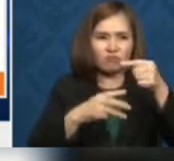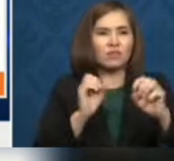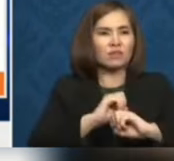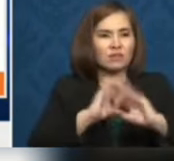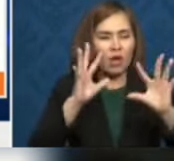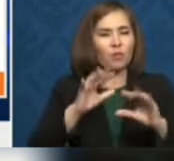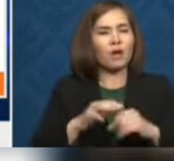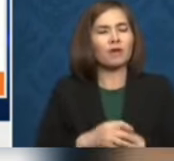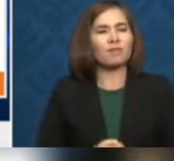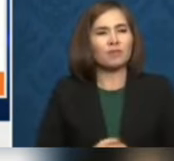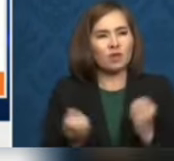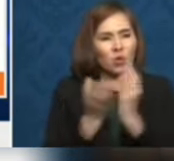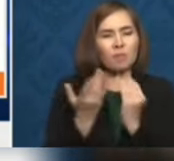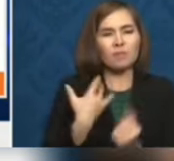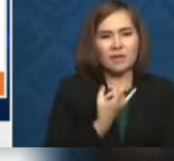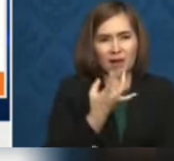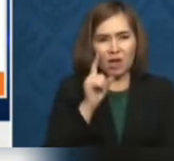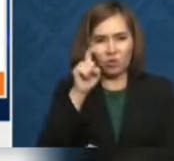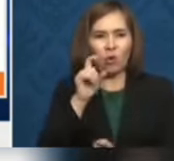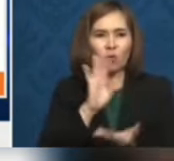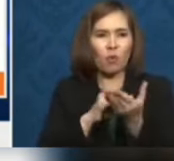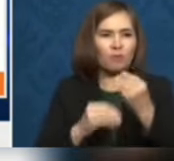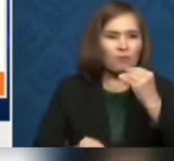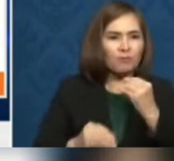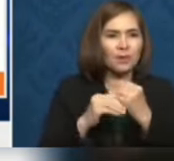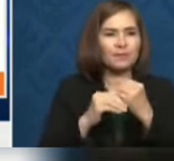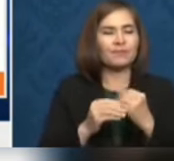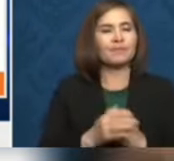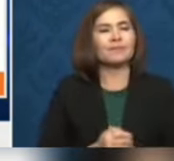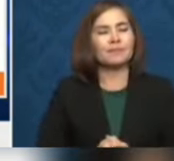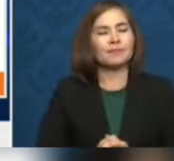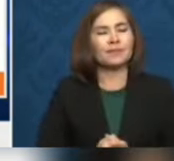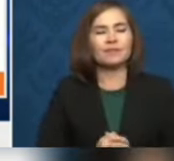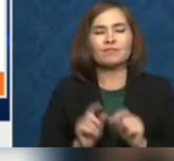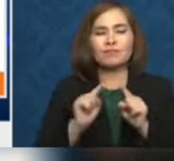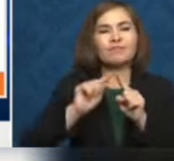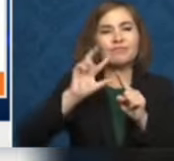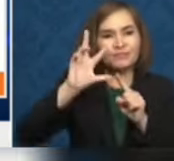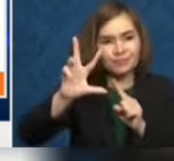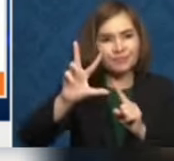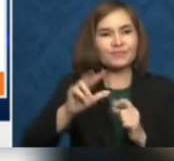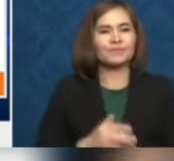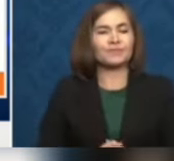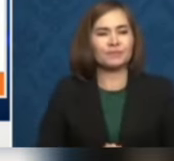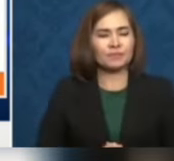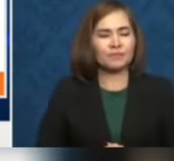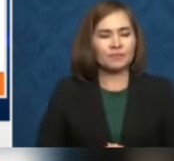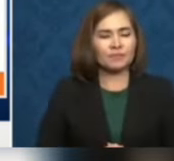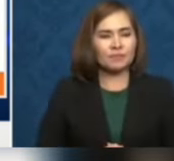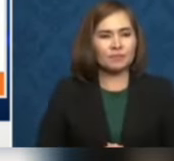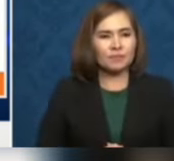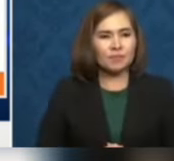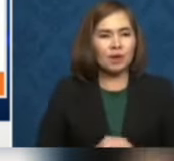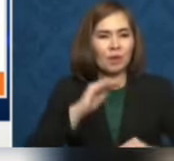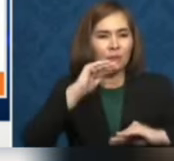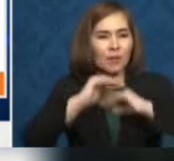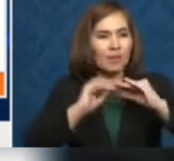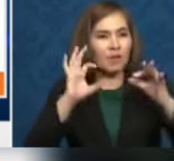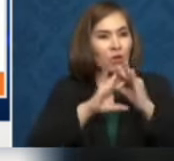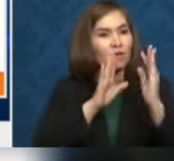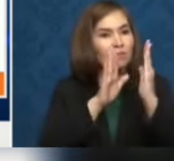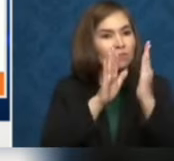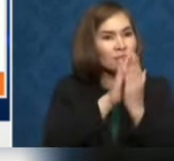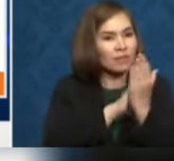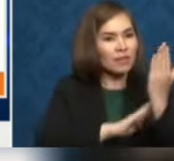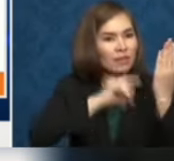ที่ควรที่จะรวมอยู่ในรายงานฉบับนี้คำคำถามสำคัญข้อที่ 3ครับวิสัยทัศน์ในการพัฒนาภาคใต้แล้ว